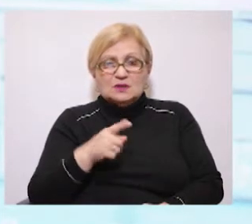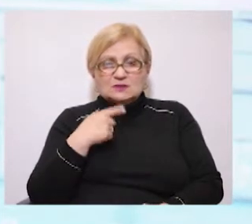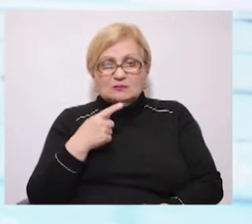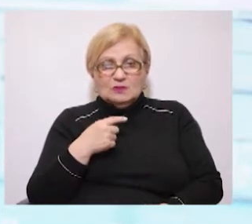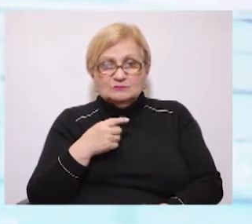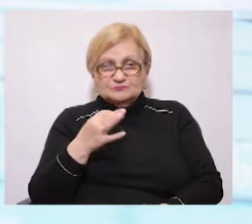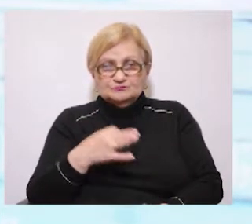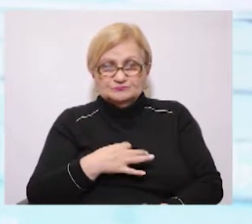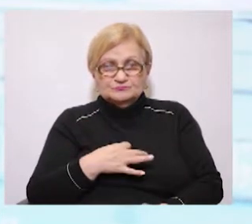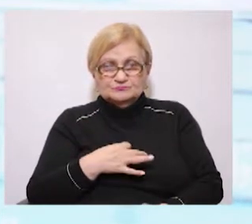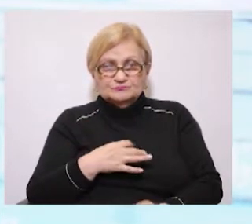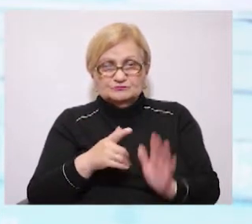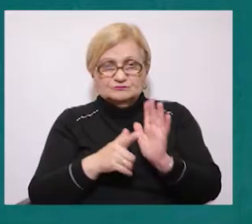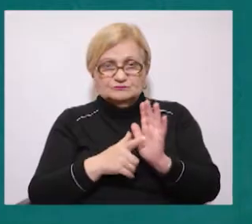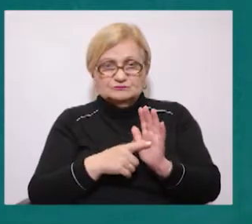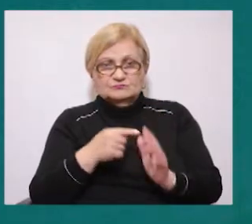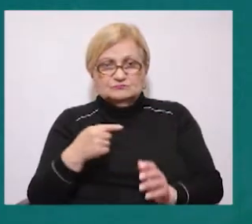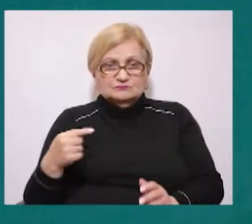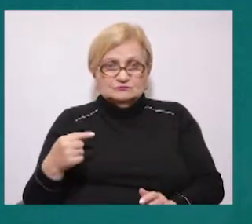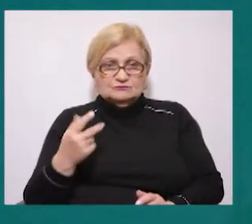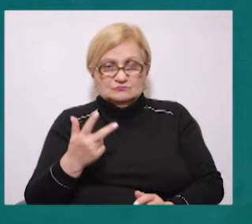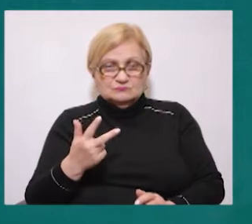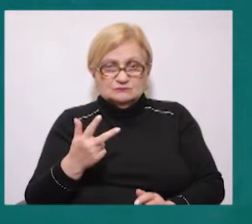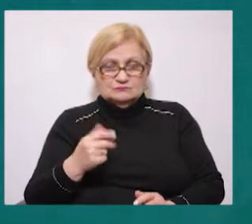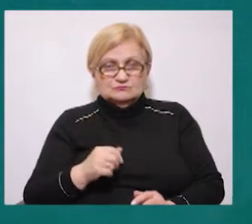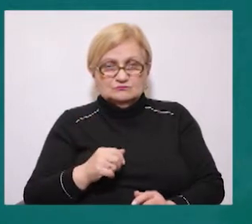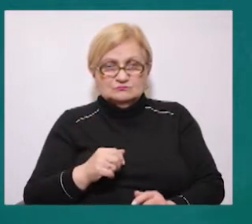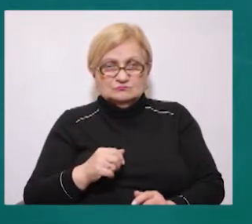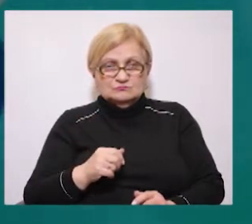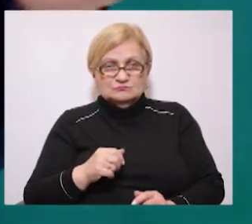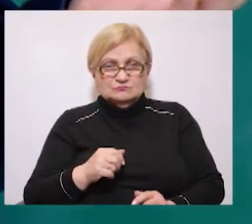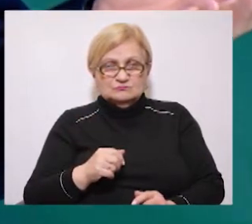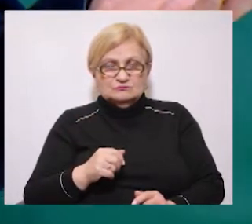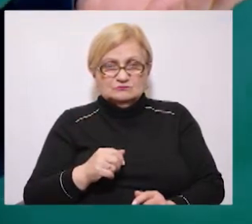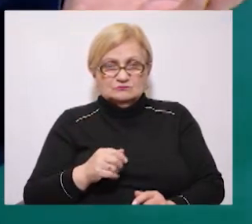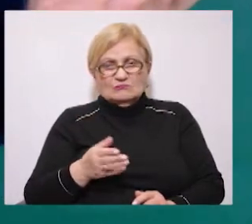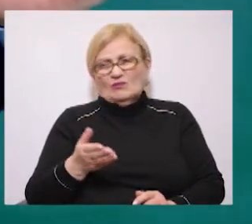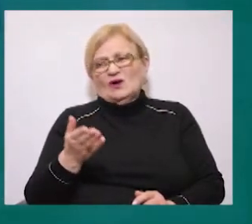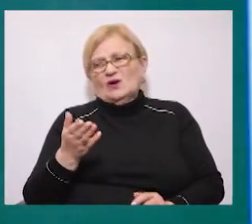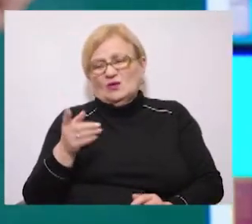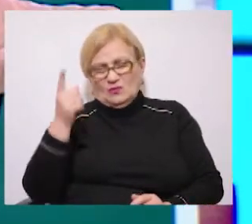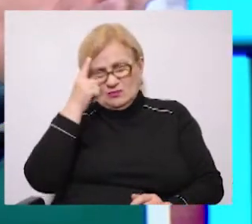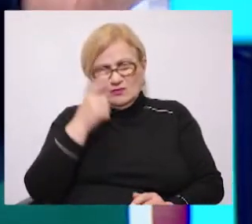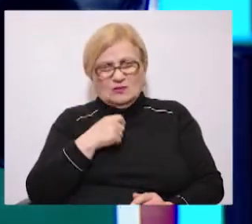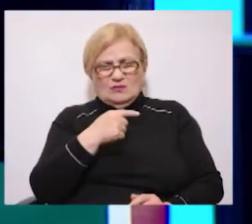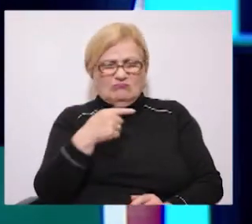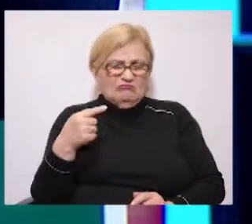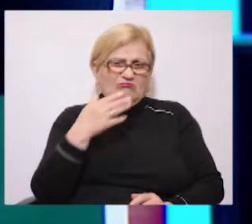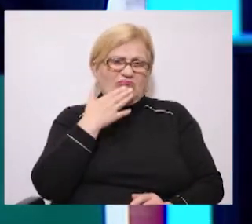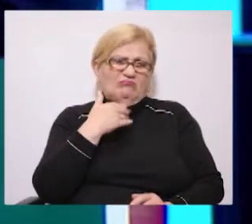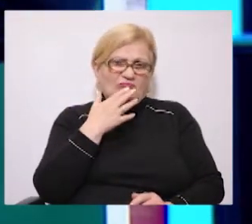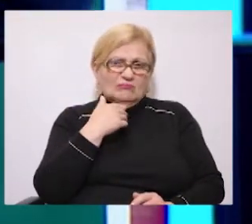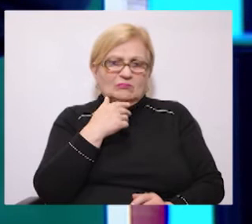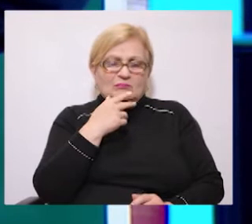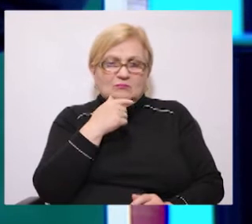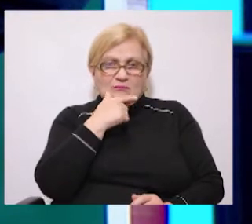უნდა მეტყვით ახლა რომ შვიც რომ გამოვაკლო სამი. გამას ახლა გამოკლება